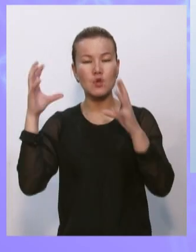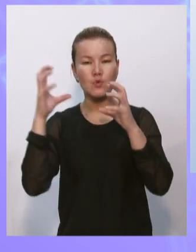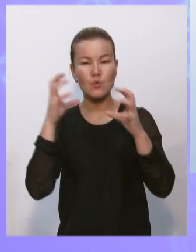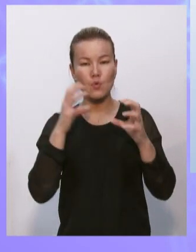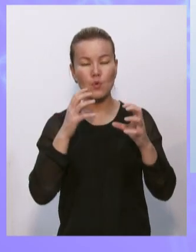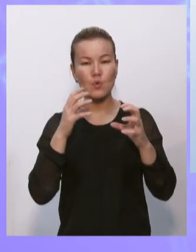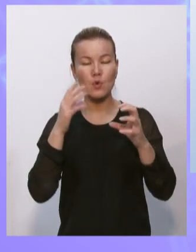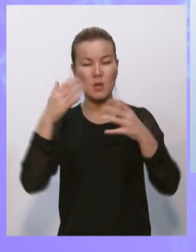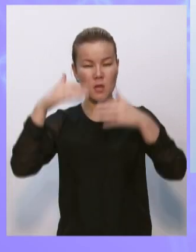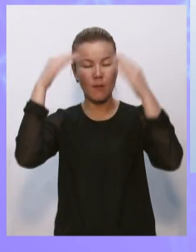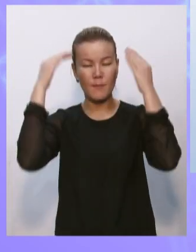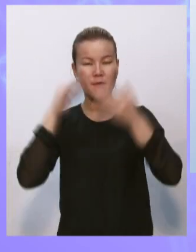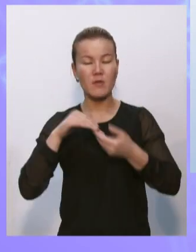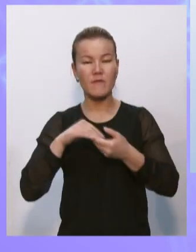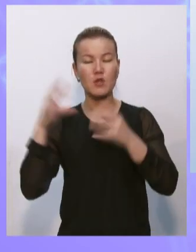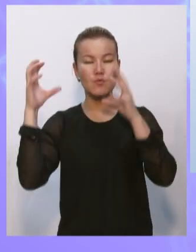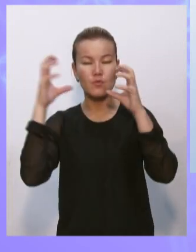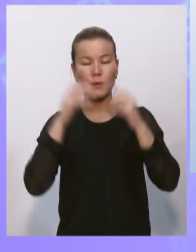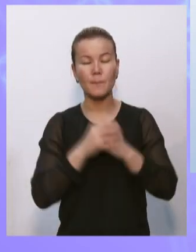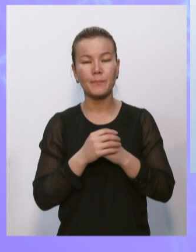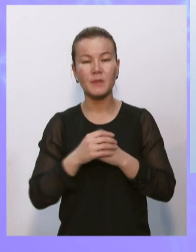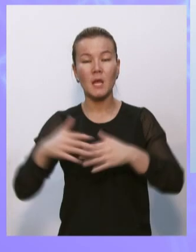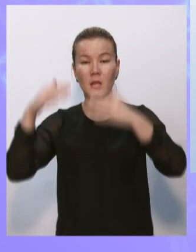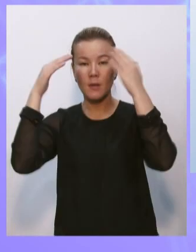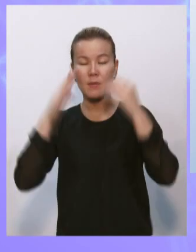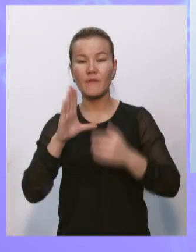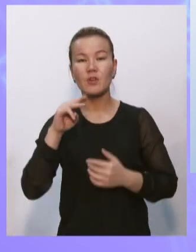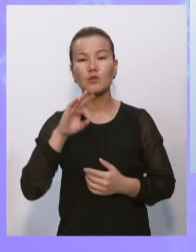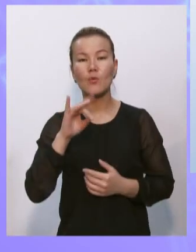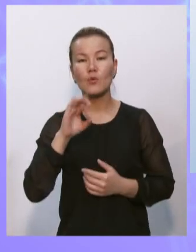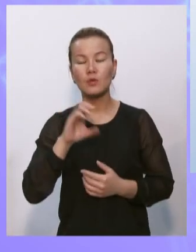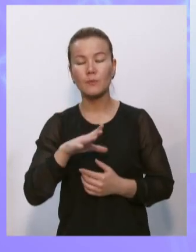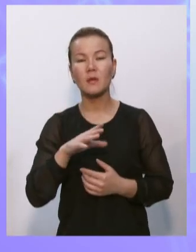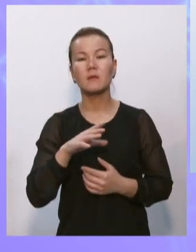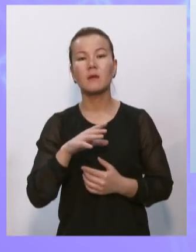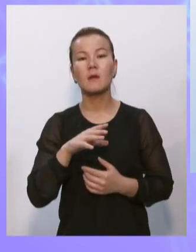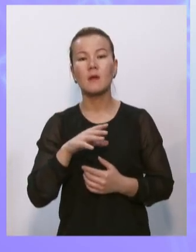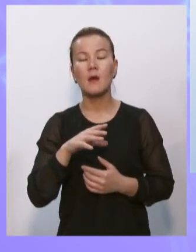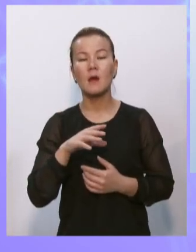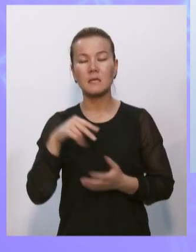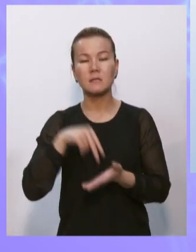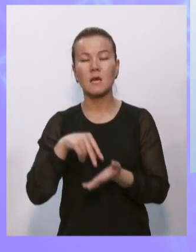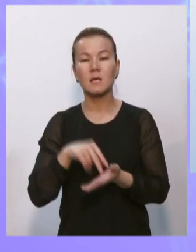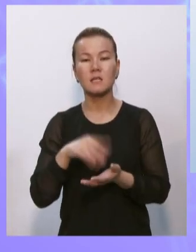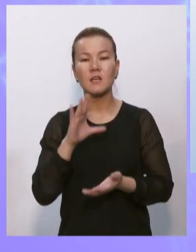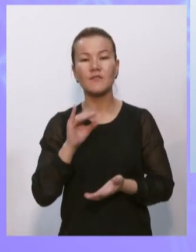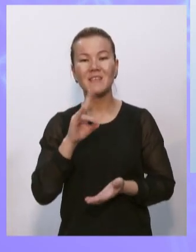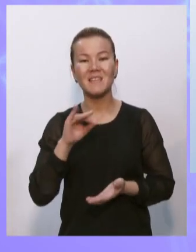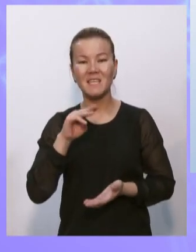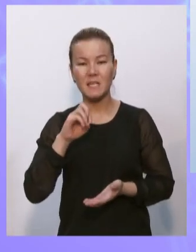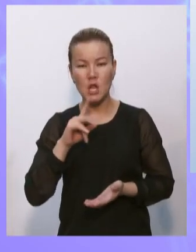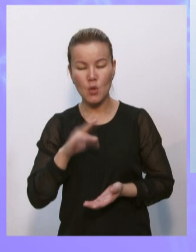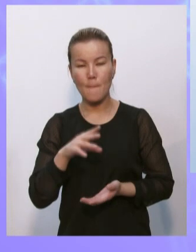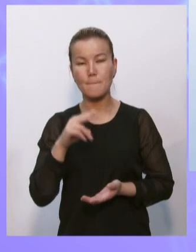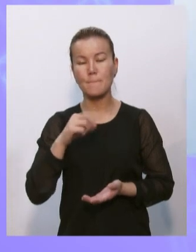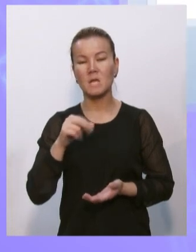это именительный падеж. Небо – второстепенный член предложения, стоит в винительном